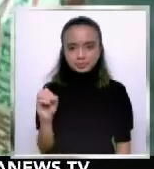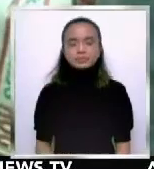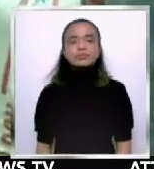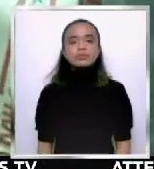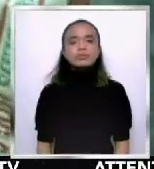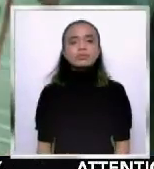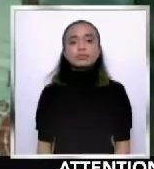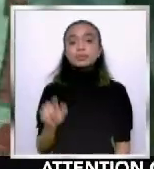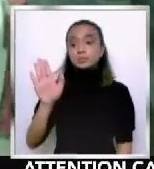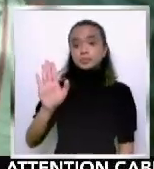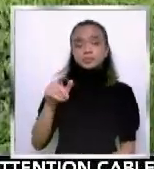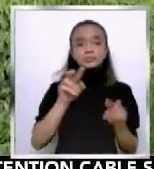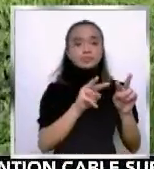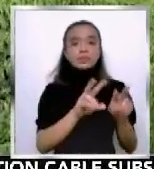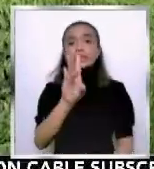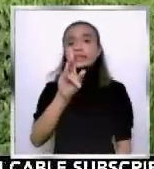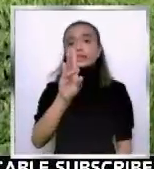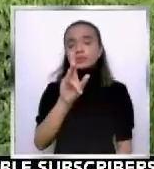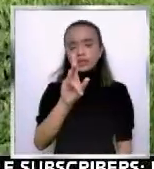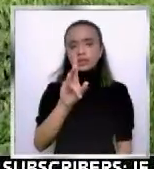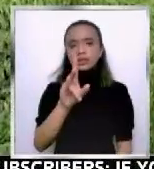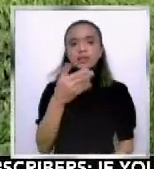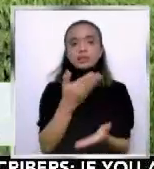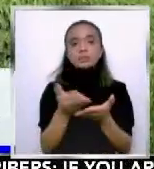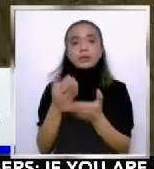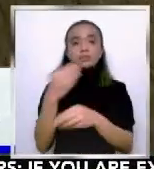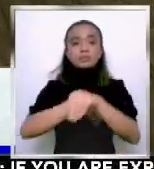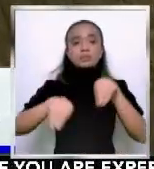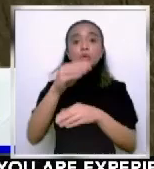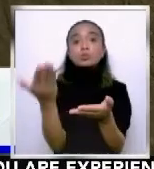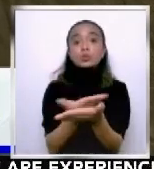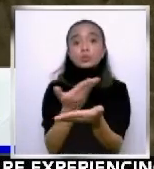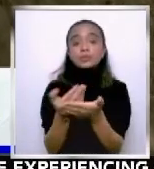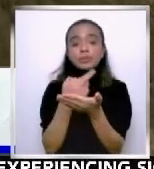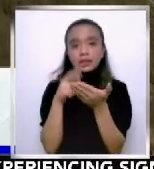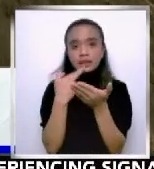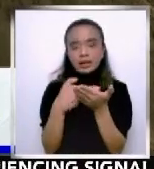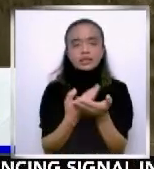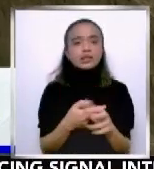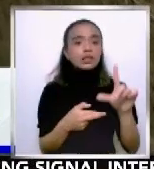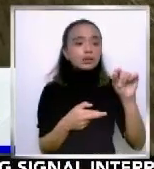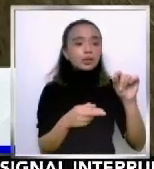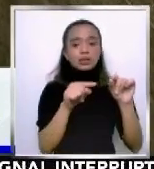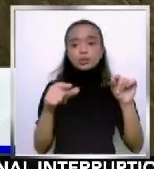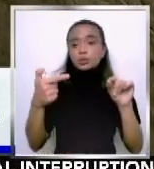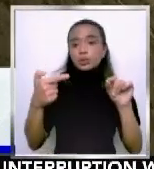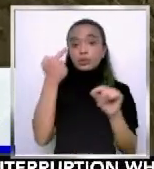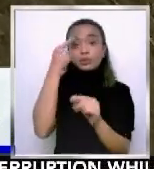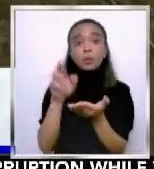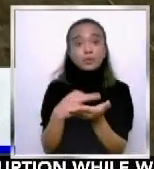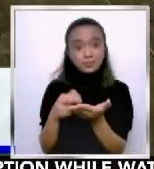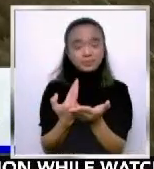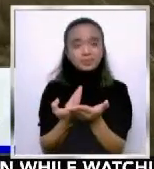monitoring, 17 pesos naman daw ang karaniwang bili ng mga trader sa bagong aning bigas at 20 hanggang 21 pesos para sa bigas na sumailalim na